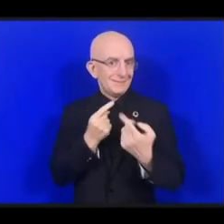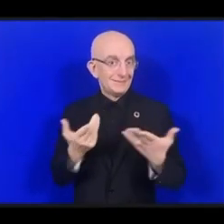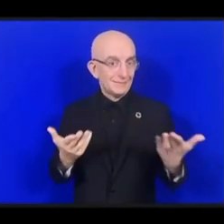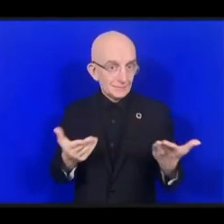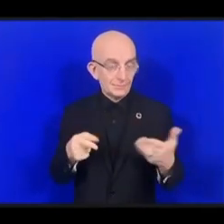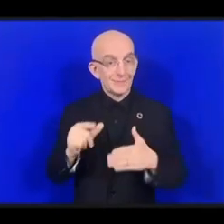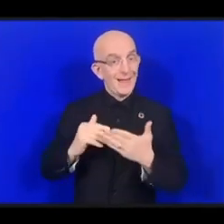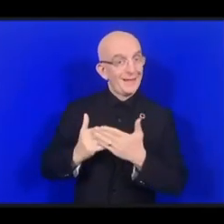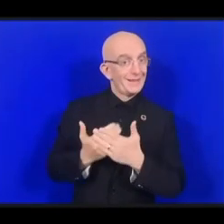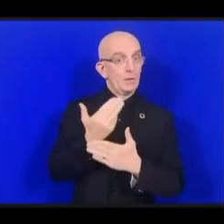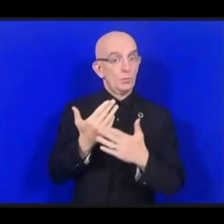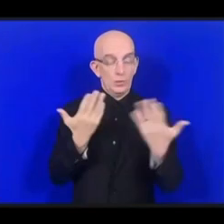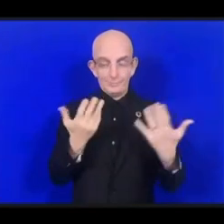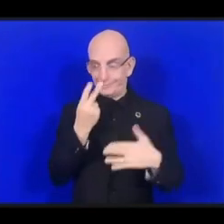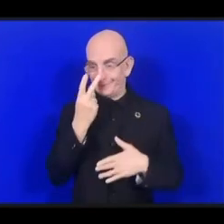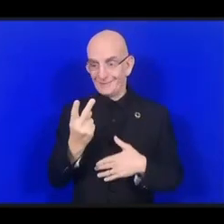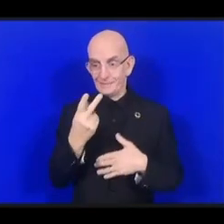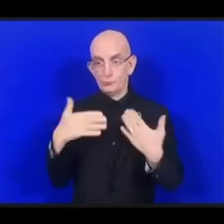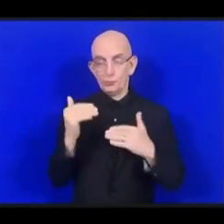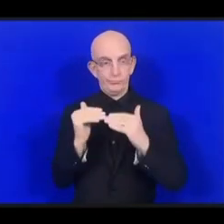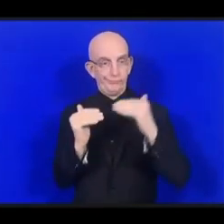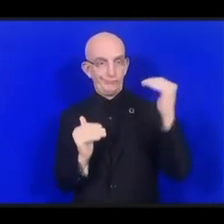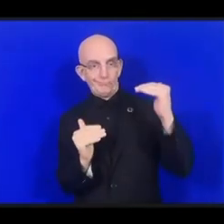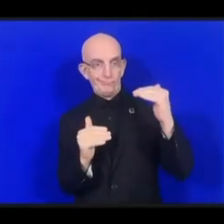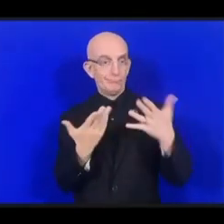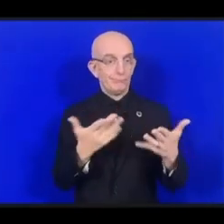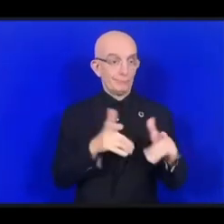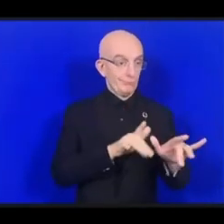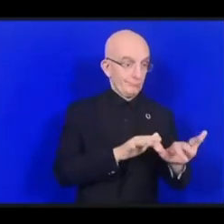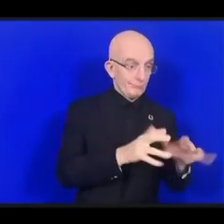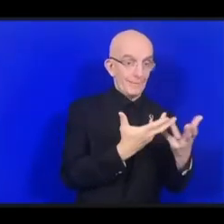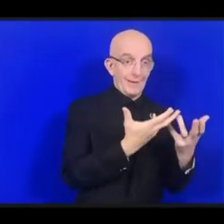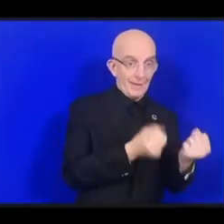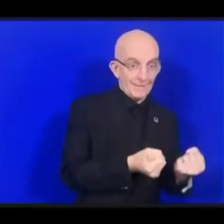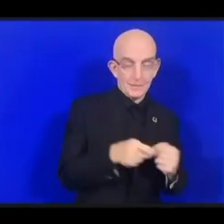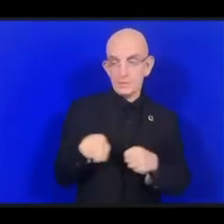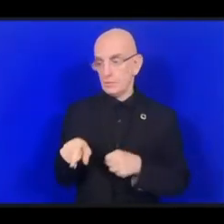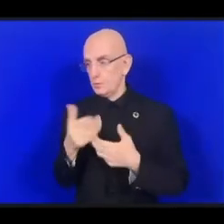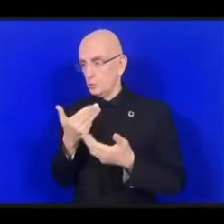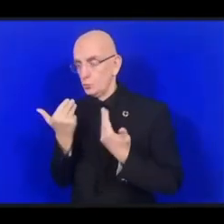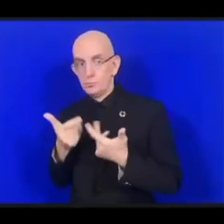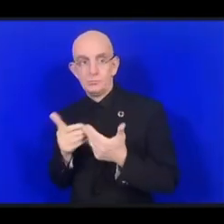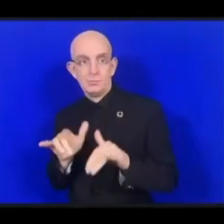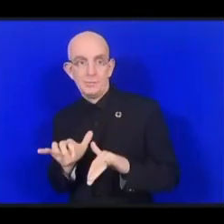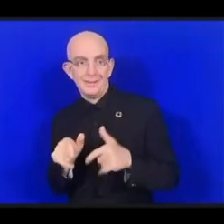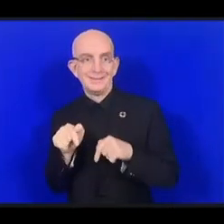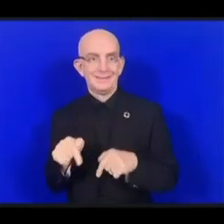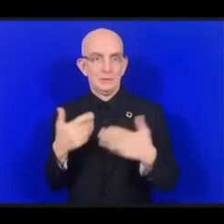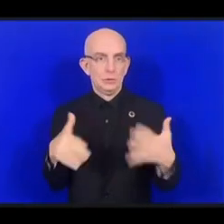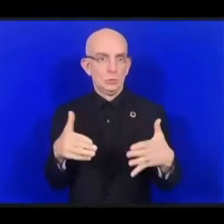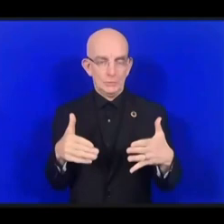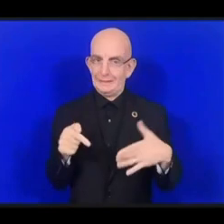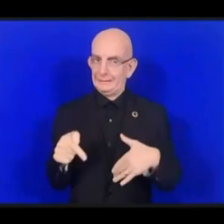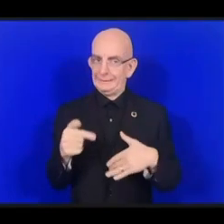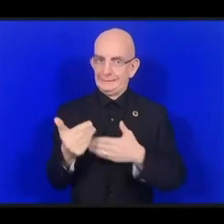しておりますしまたAIの帝国主義というものを予防する必要がありますそこで